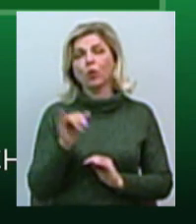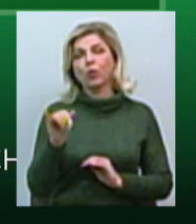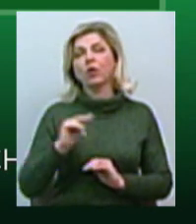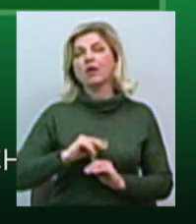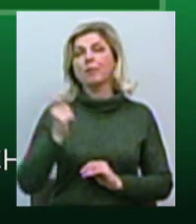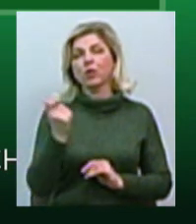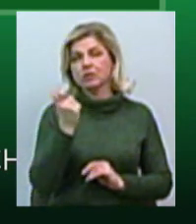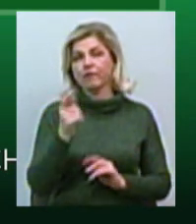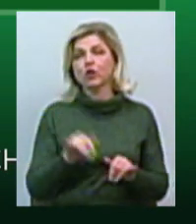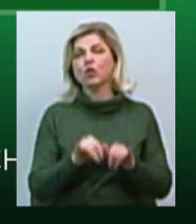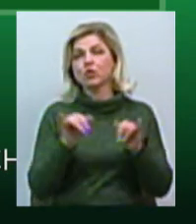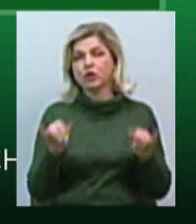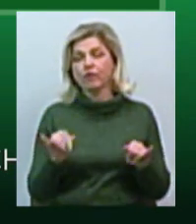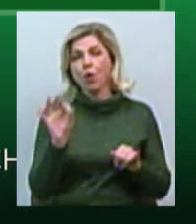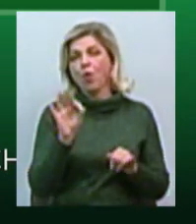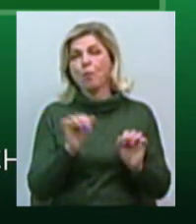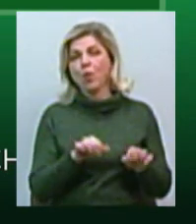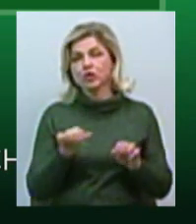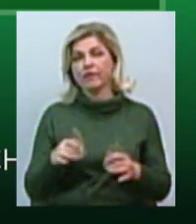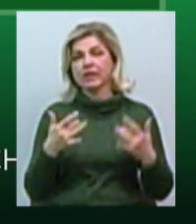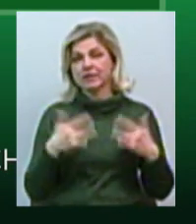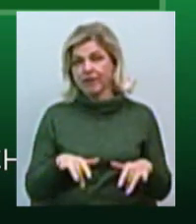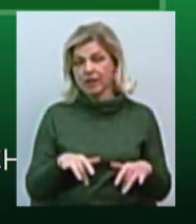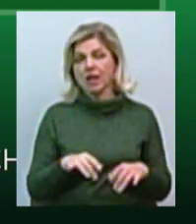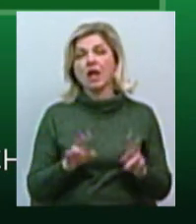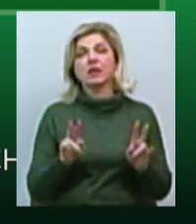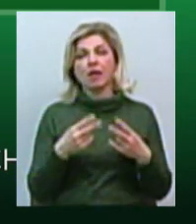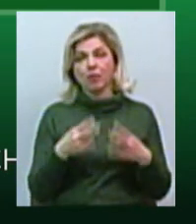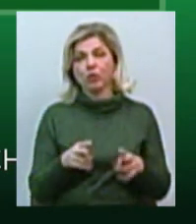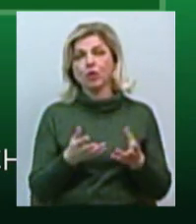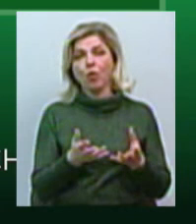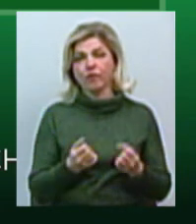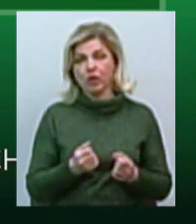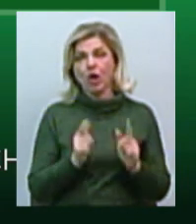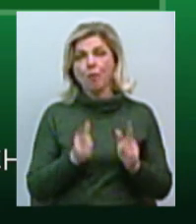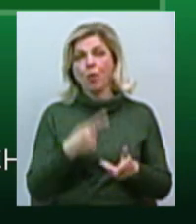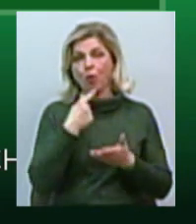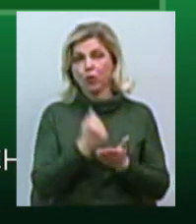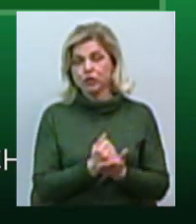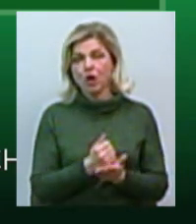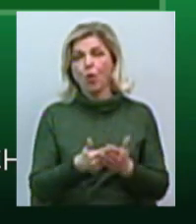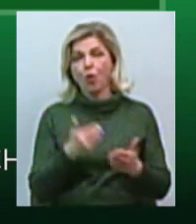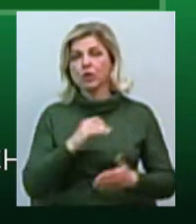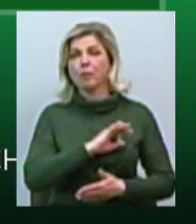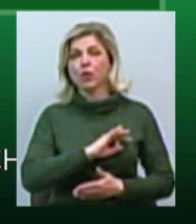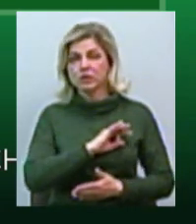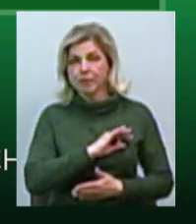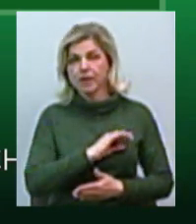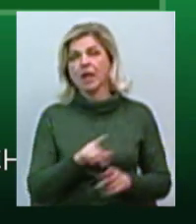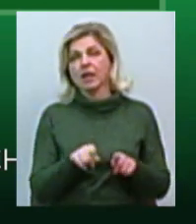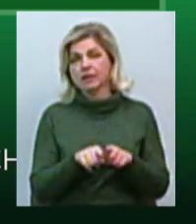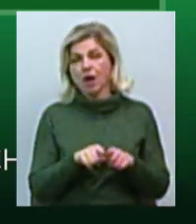працедавців, воно розширюється щодо можливості звільнення. Також не потрібно отримувати погодження від профспілки.